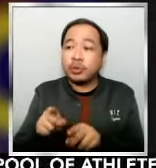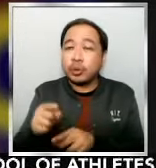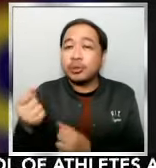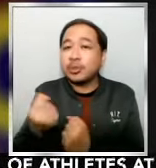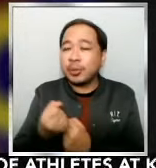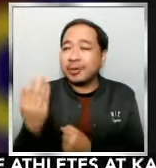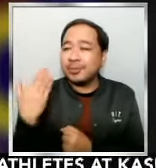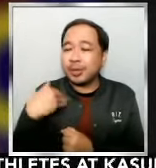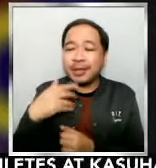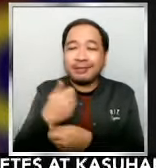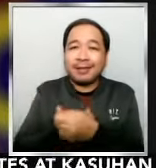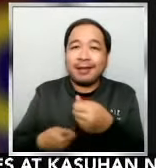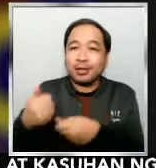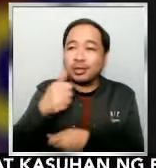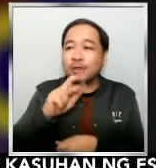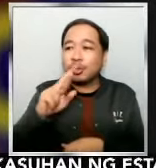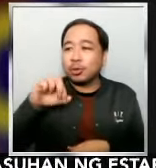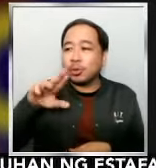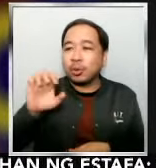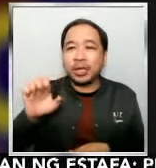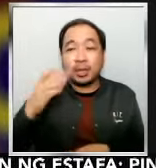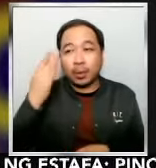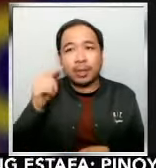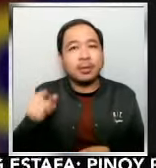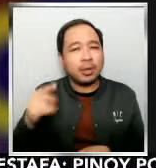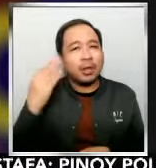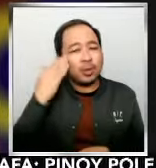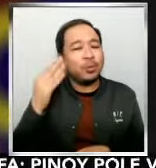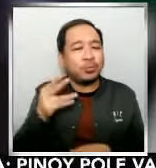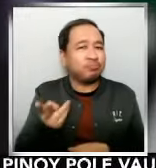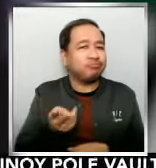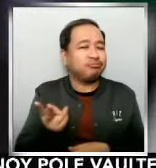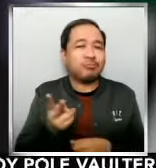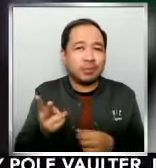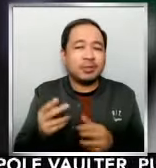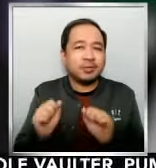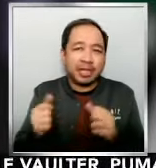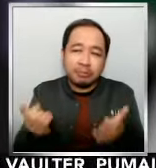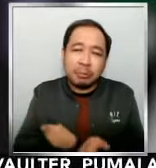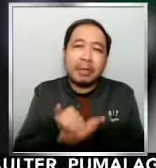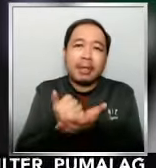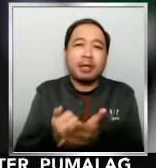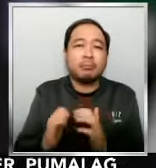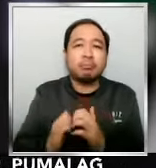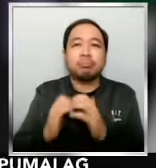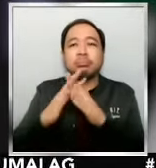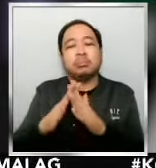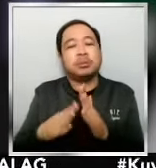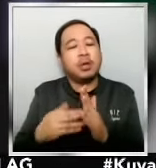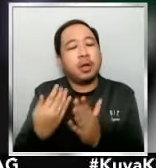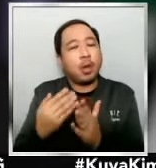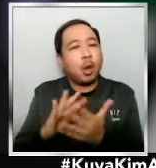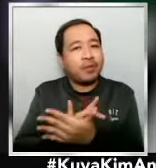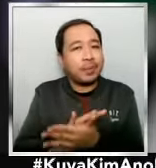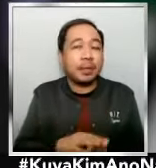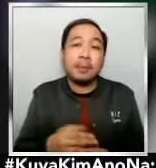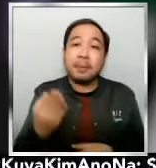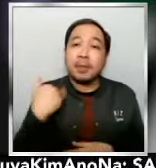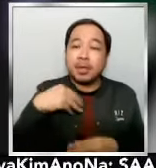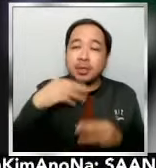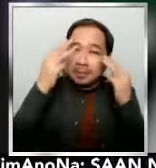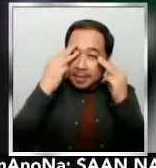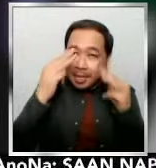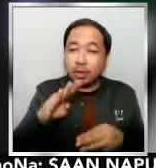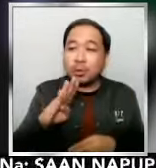Roque. Naniniwala siyang susi sila sa pagbangon sa pandemya. Si dating Quezon City Mayor Herbert Bautista, sinabing kailangan ng suporta